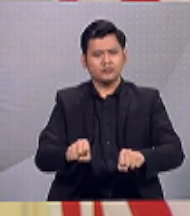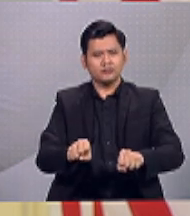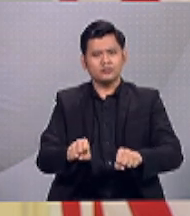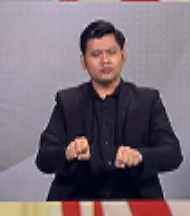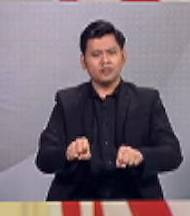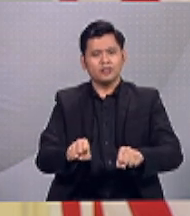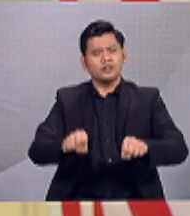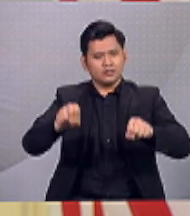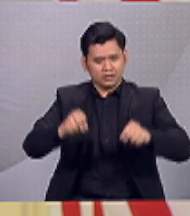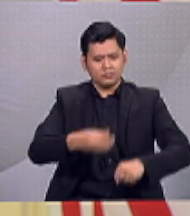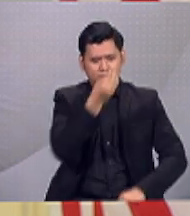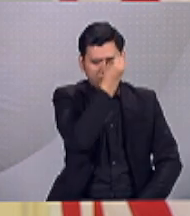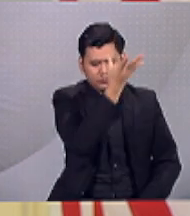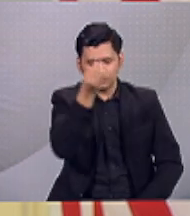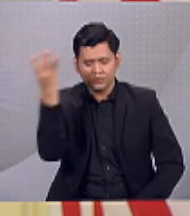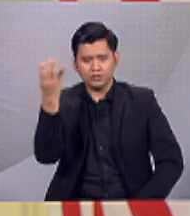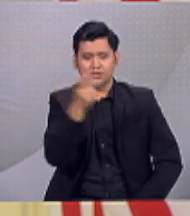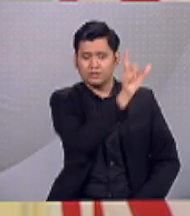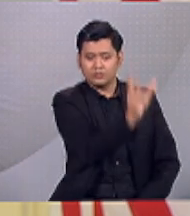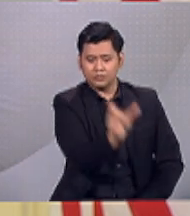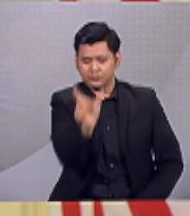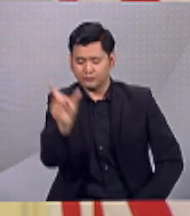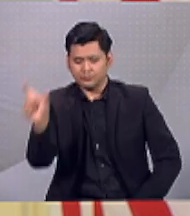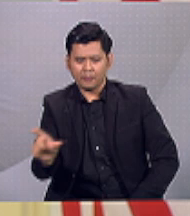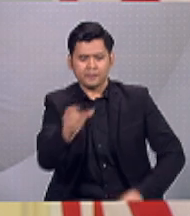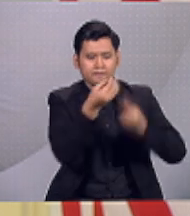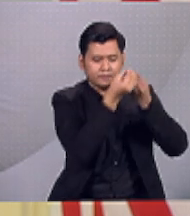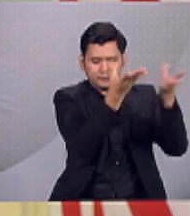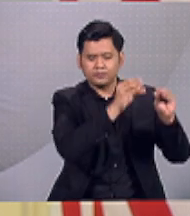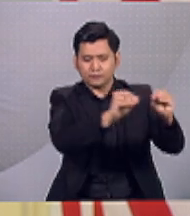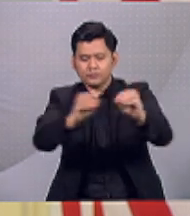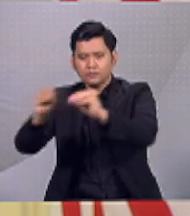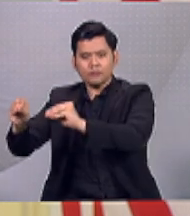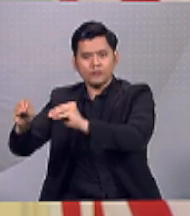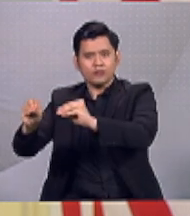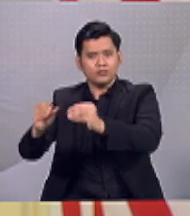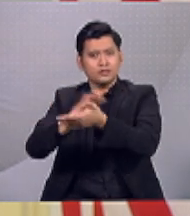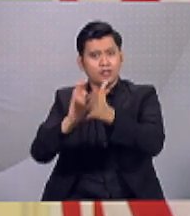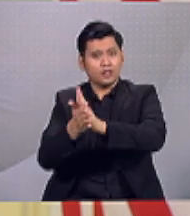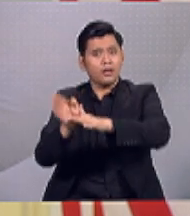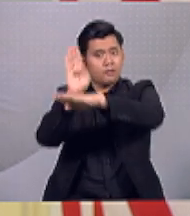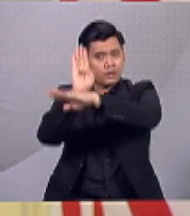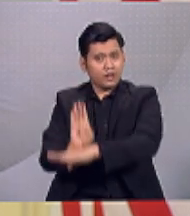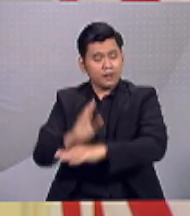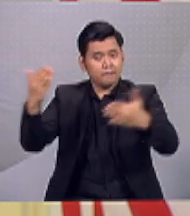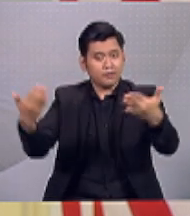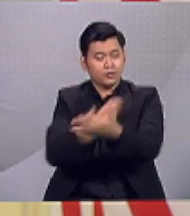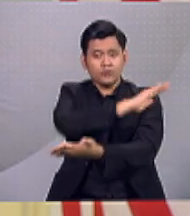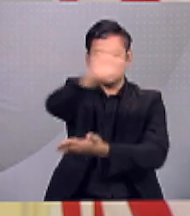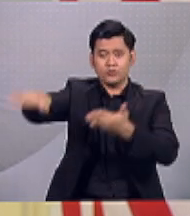diterapkan kepada setiap individu supaya boleh menjadi budaya baru kepada seluruh rakyat